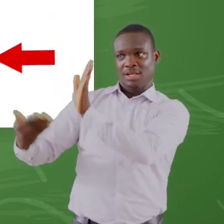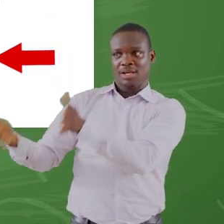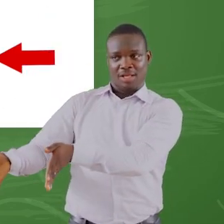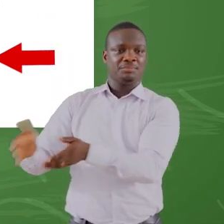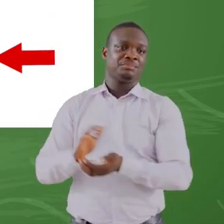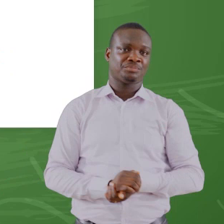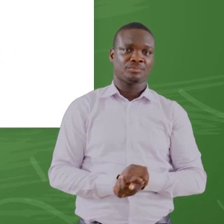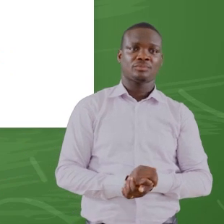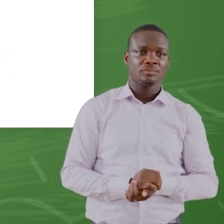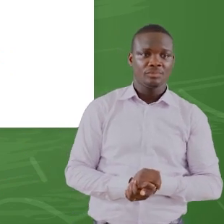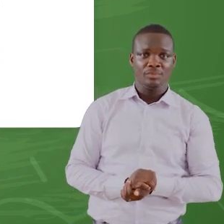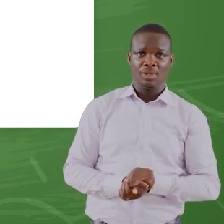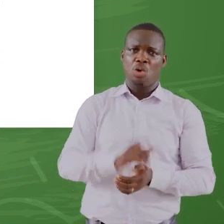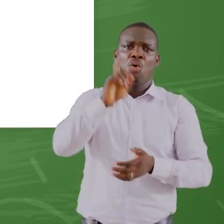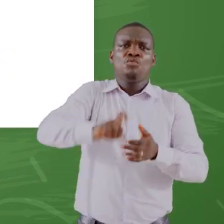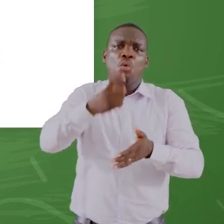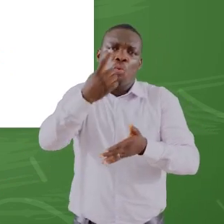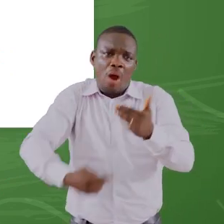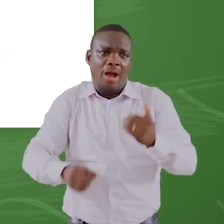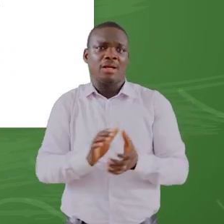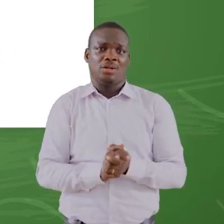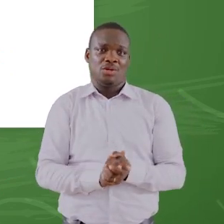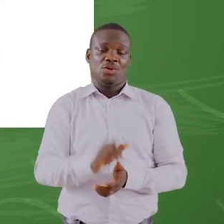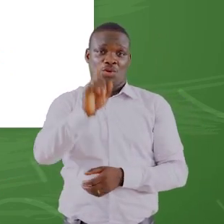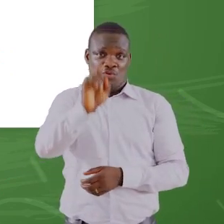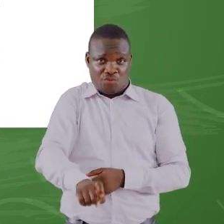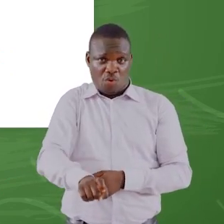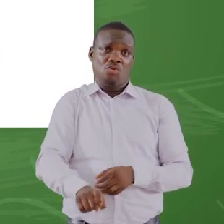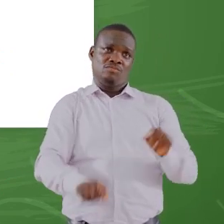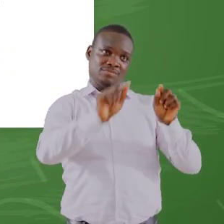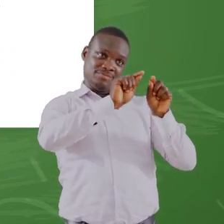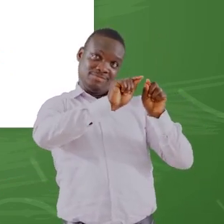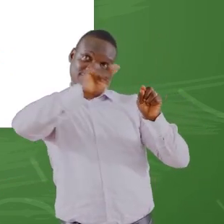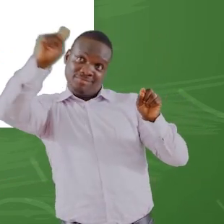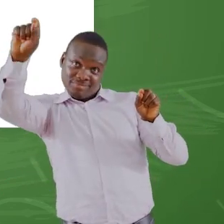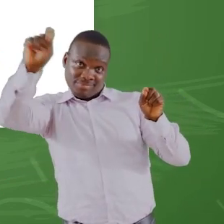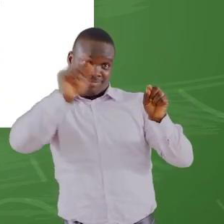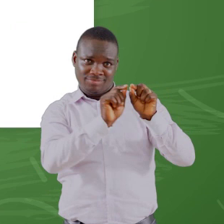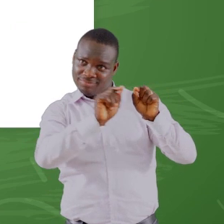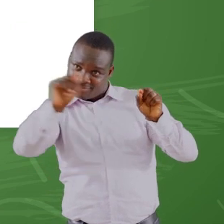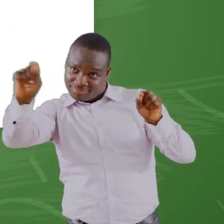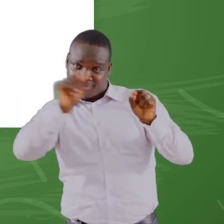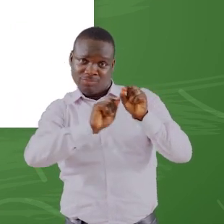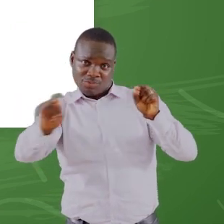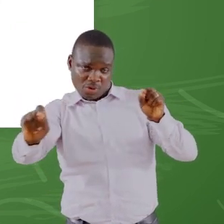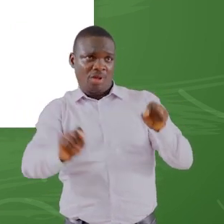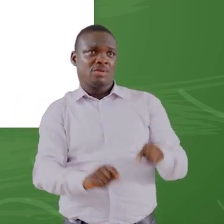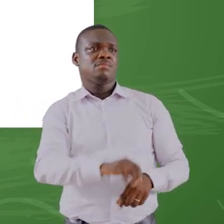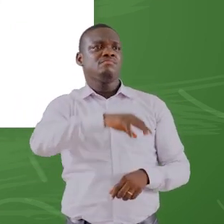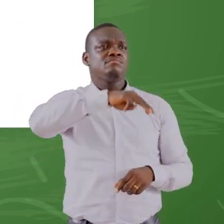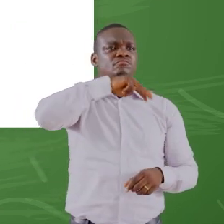Tortilla. Relier ces ressources minières à la région